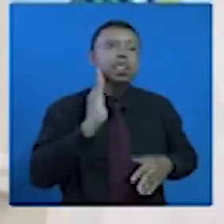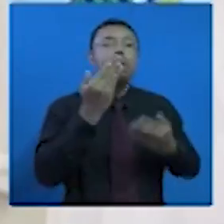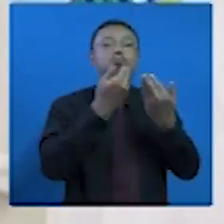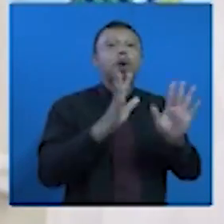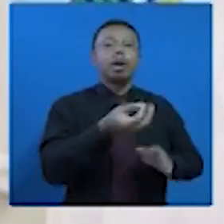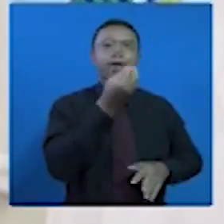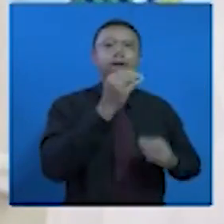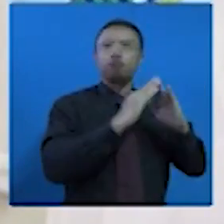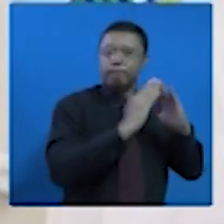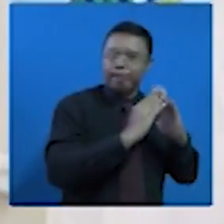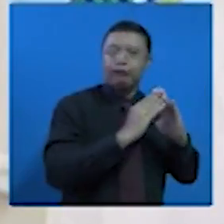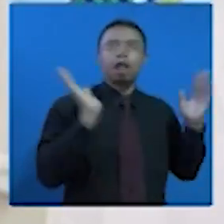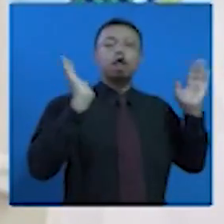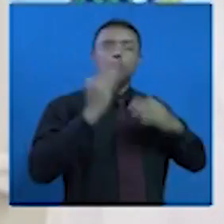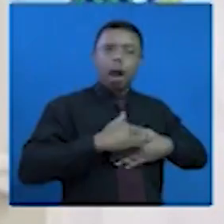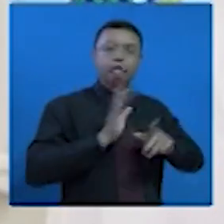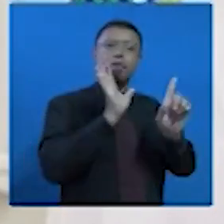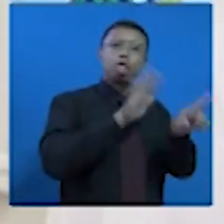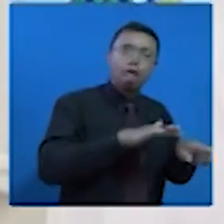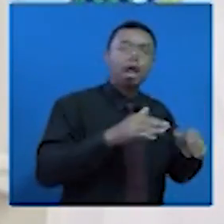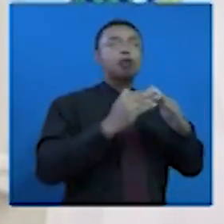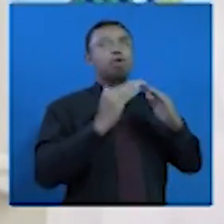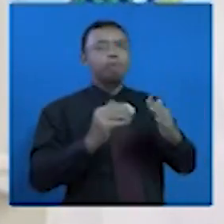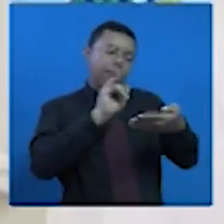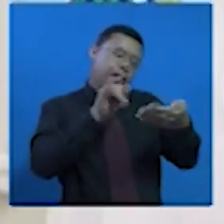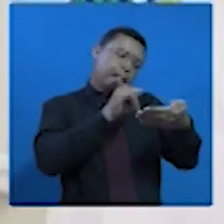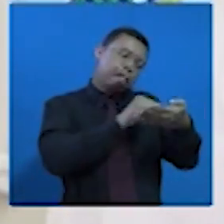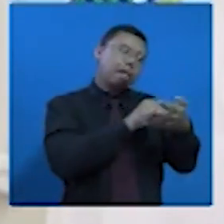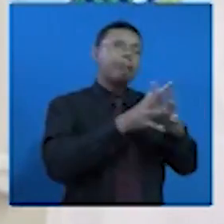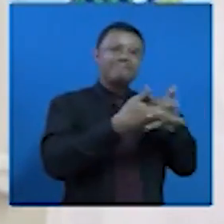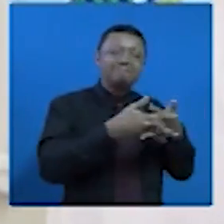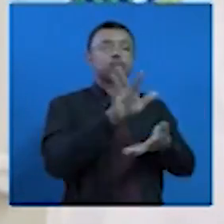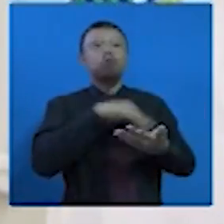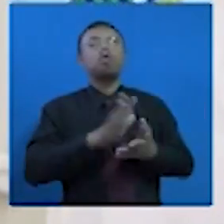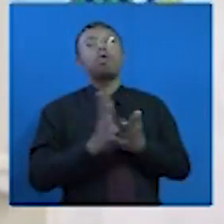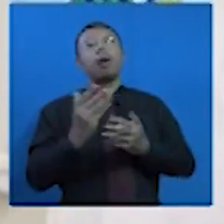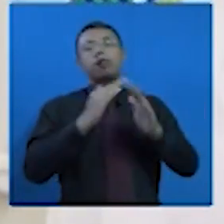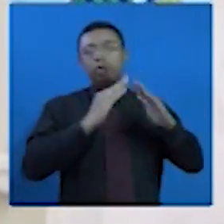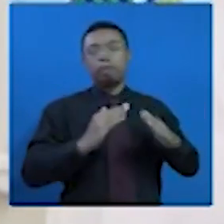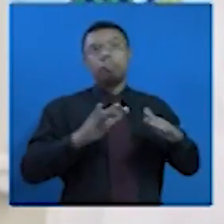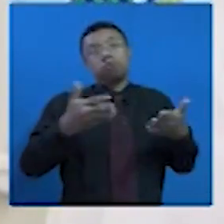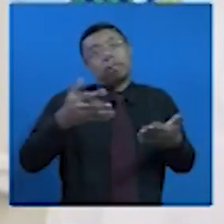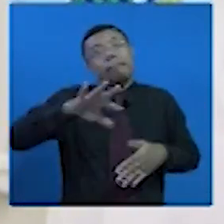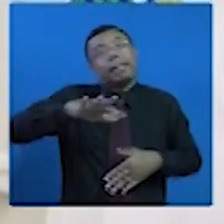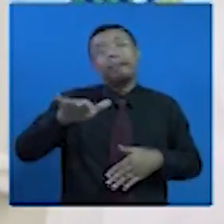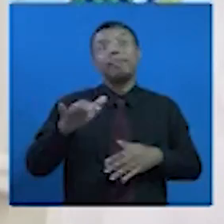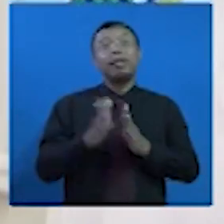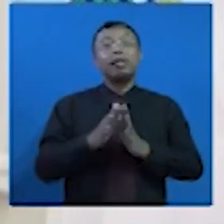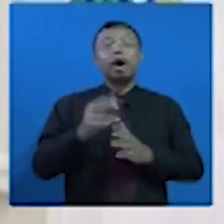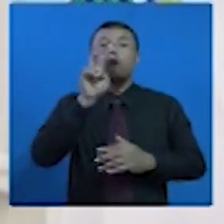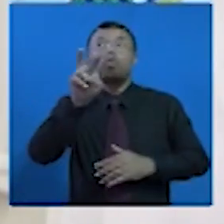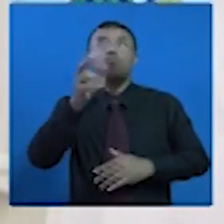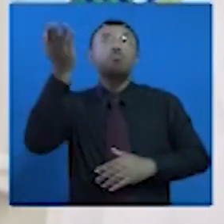subuhan di rumah shalat-shalat fardhu di rumah ada Rusdi rumah mungkin ini malah mirip dengan